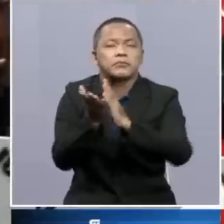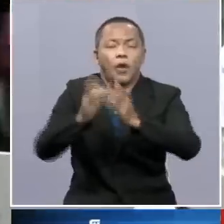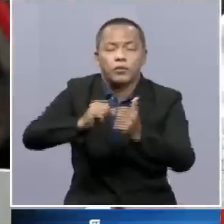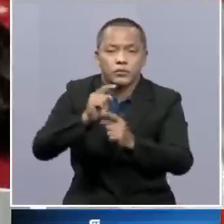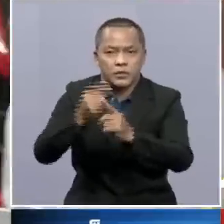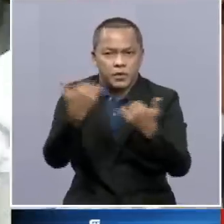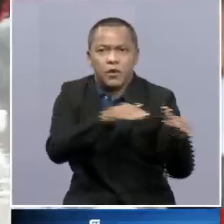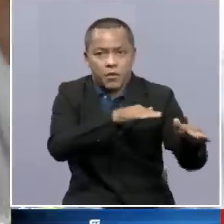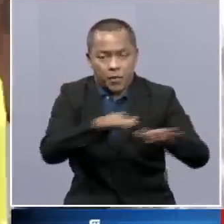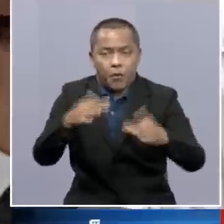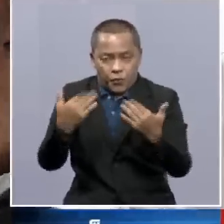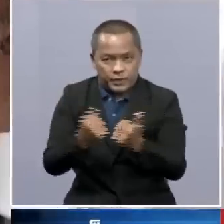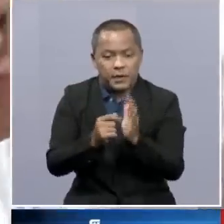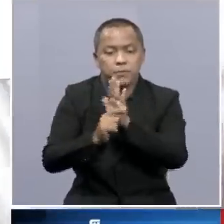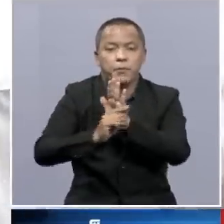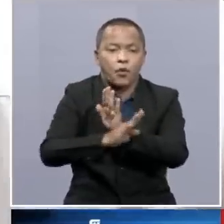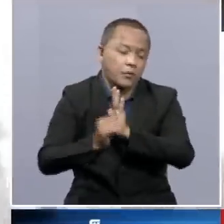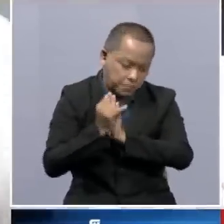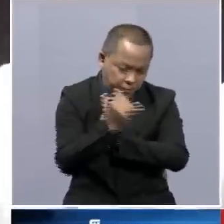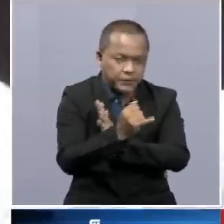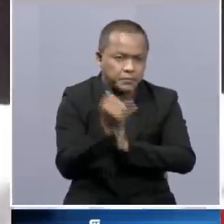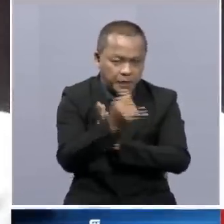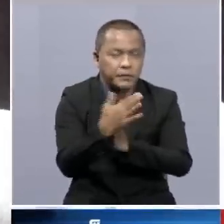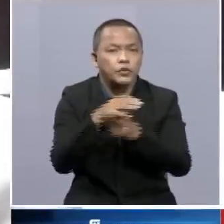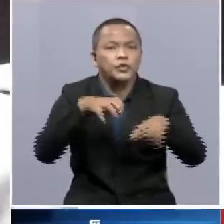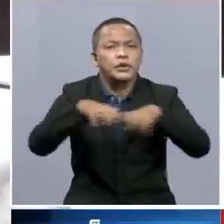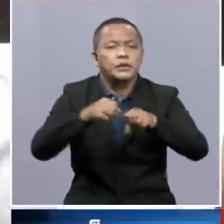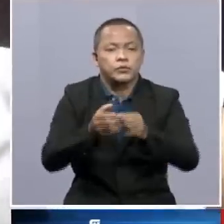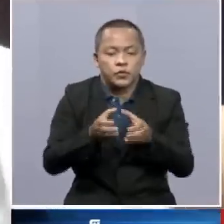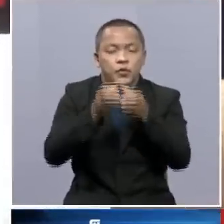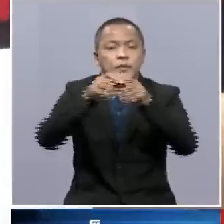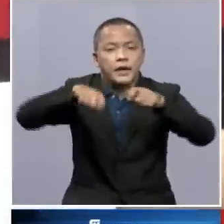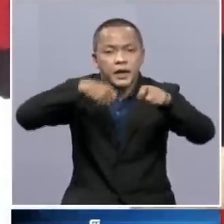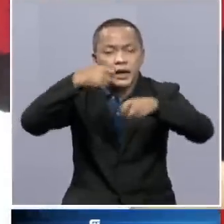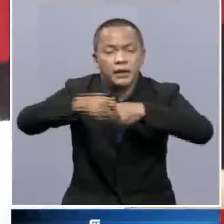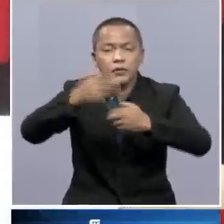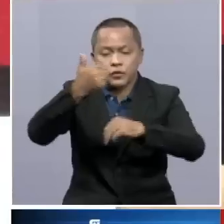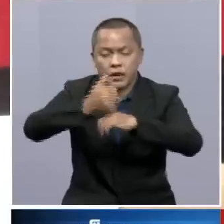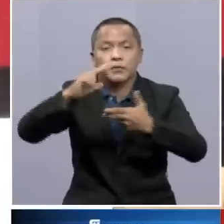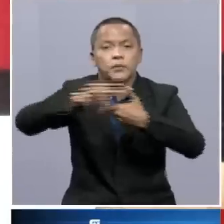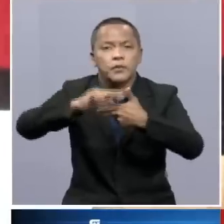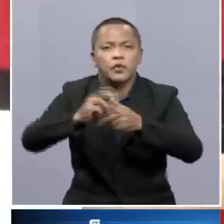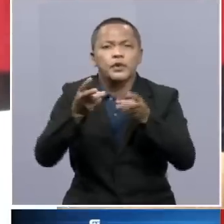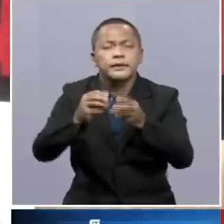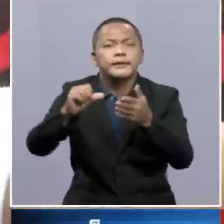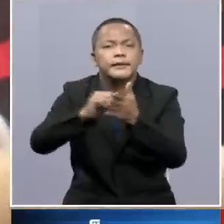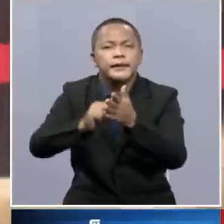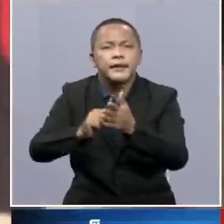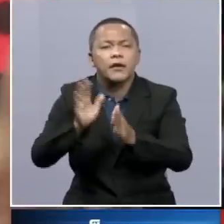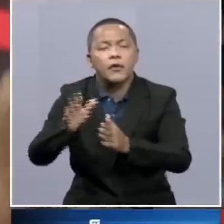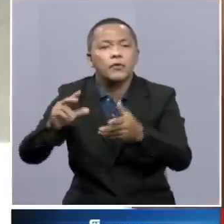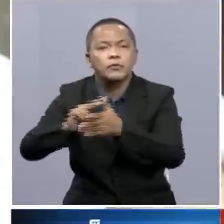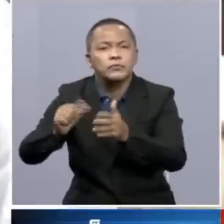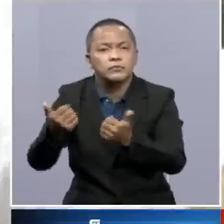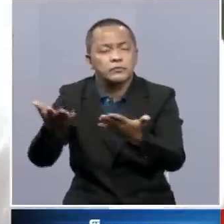ดเตรียมจะบุกบุรีรัมย์ด้วยนะคะทีนี้เนี่ยปฏิบัติการยกขบวนไปกินข้าวกับบิ๊กป้อมเนี่ยถือเป็นการแก้เกมแก้เผ็ดใครบางค